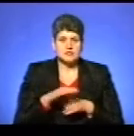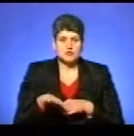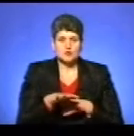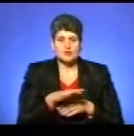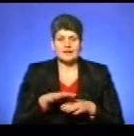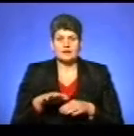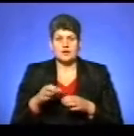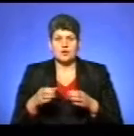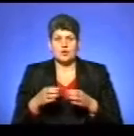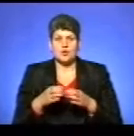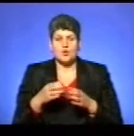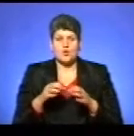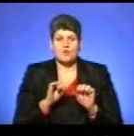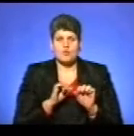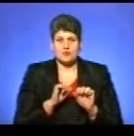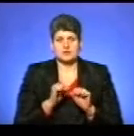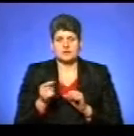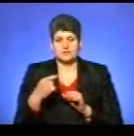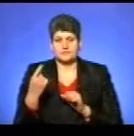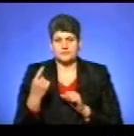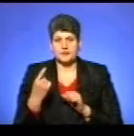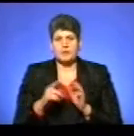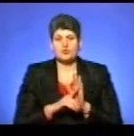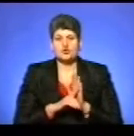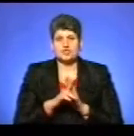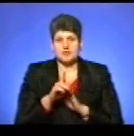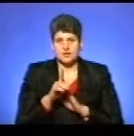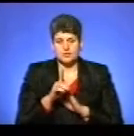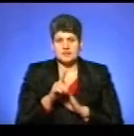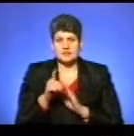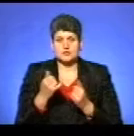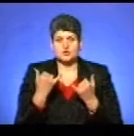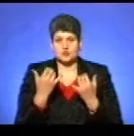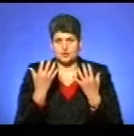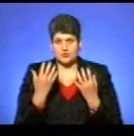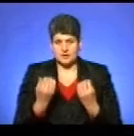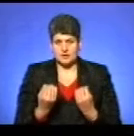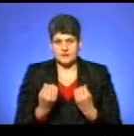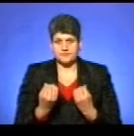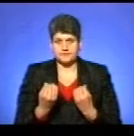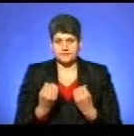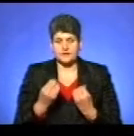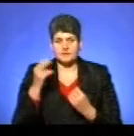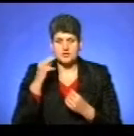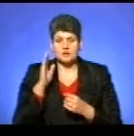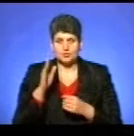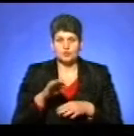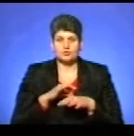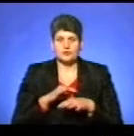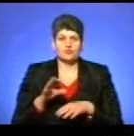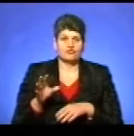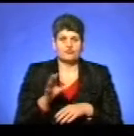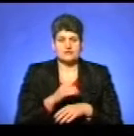територіальної оборони в Тернопільській області в розрізі районів. Починаючи з сьогоднішнього дня, такі навчання будуть проведені у